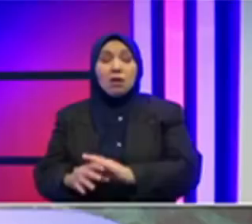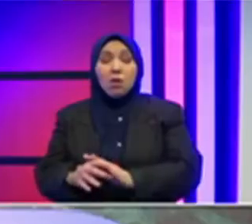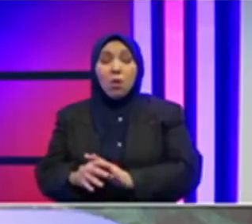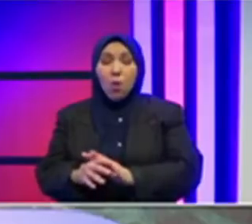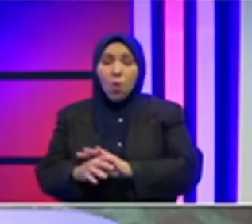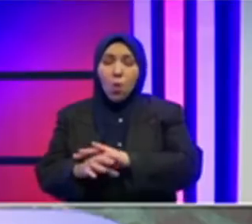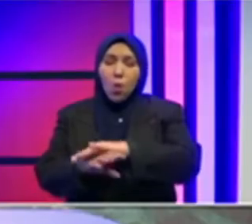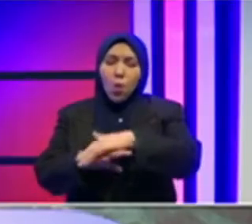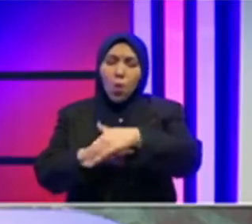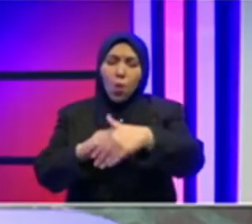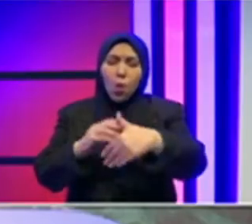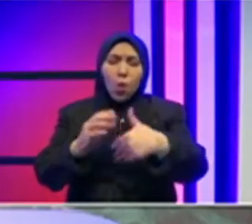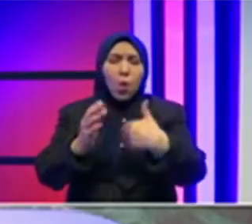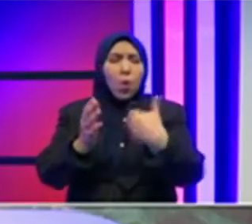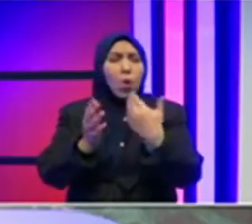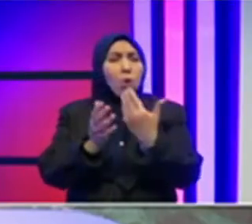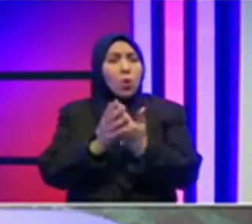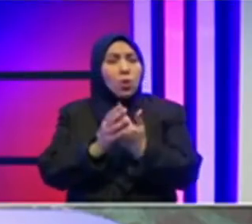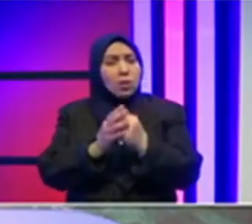الله